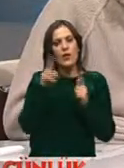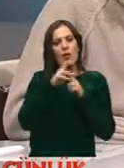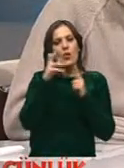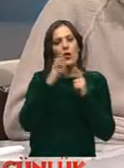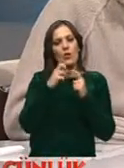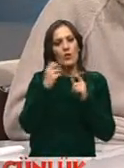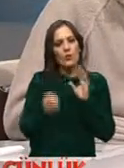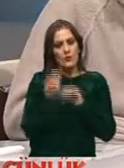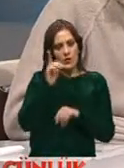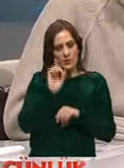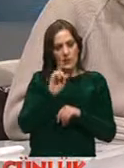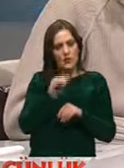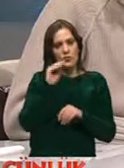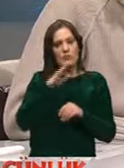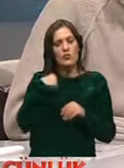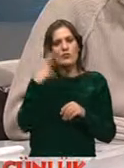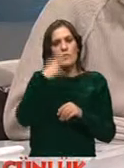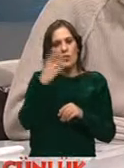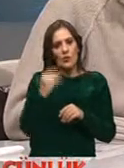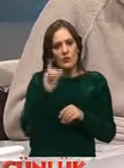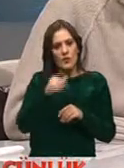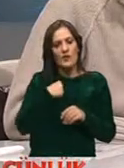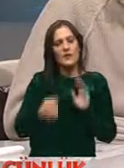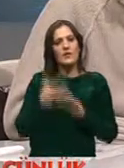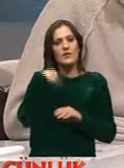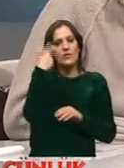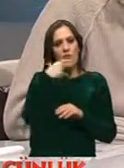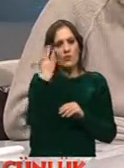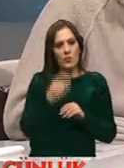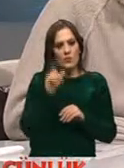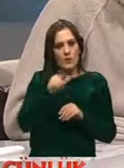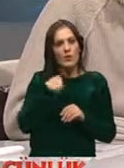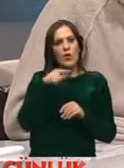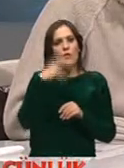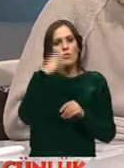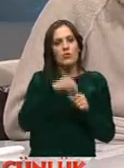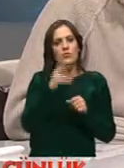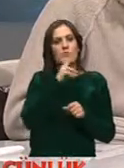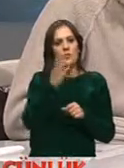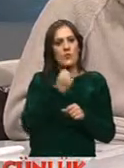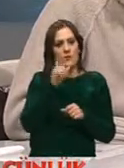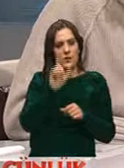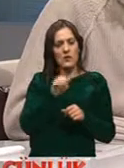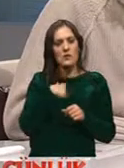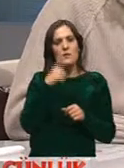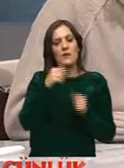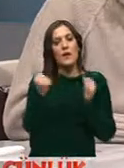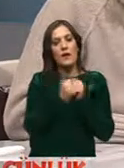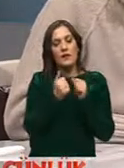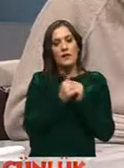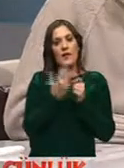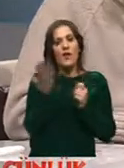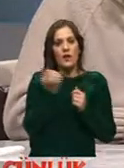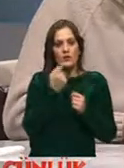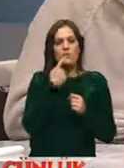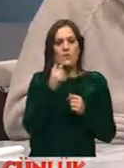korolar üretmeliyiz. Yani çocuk korolarımız olmalı, yetişkin korolarımız. O korolardan sonuç almalıyız. Bir yandan